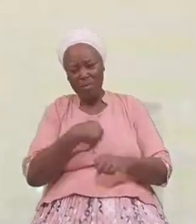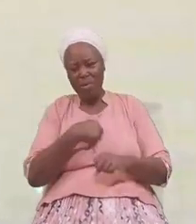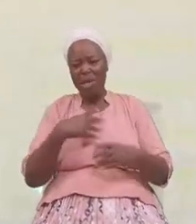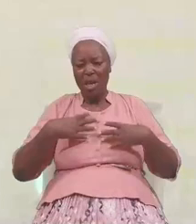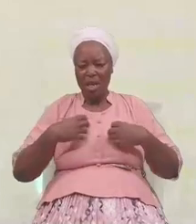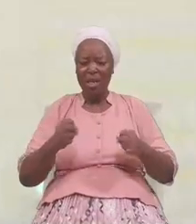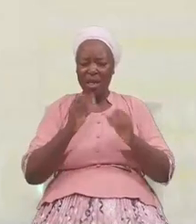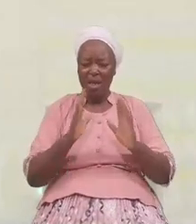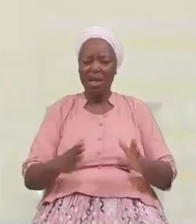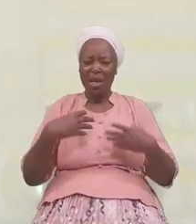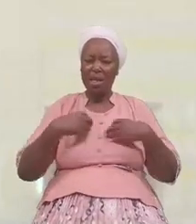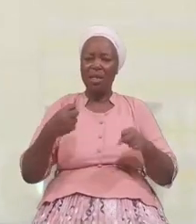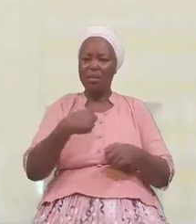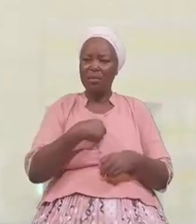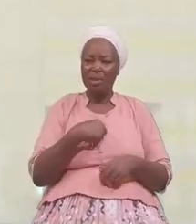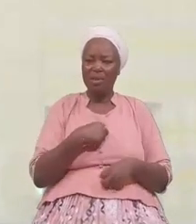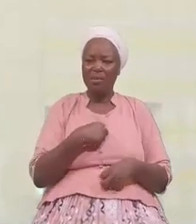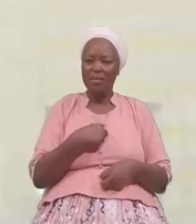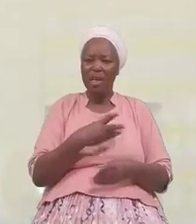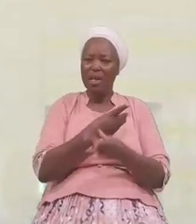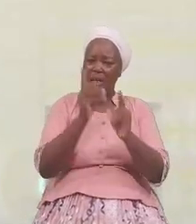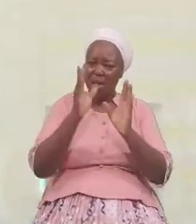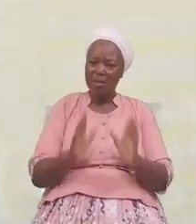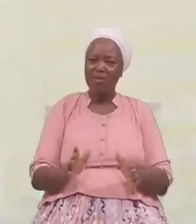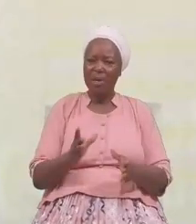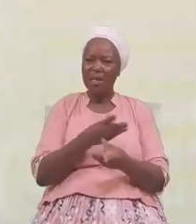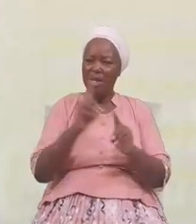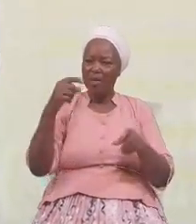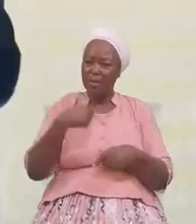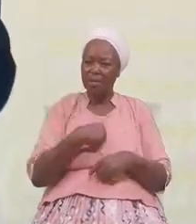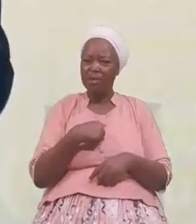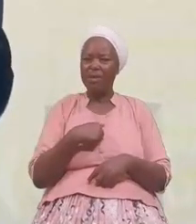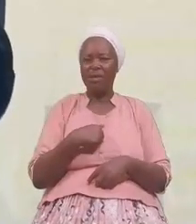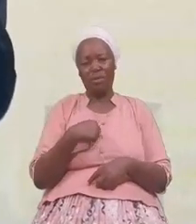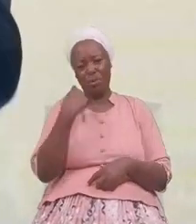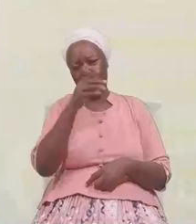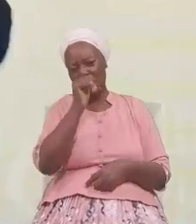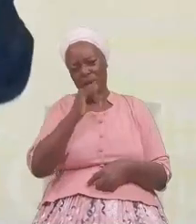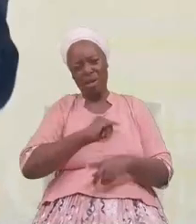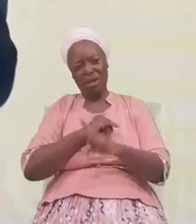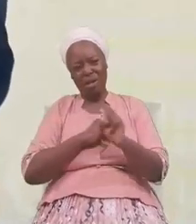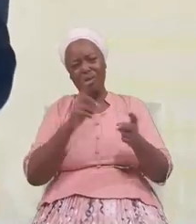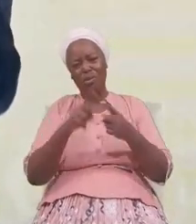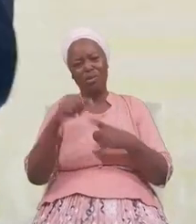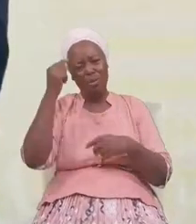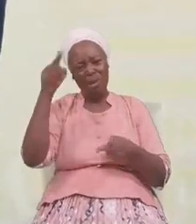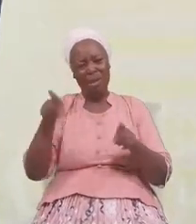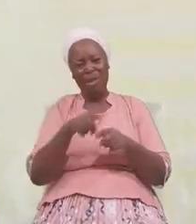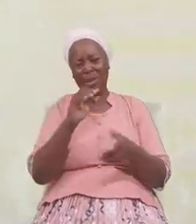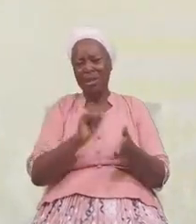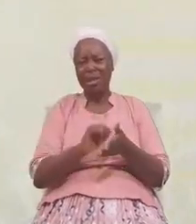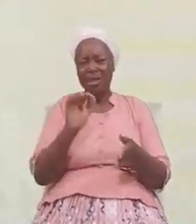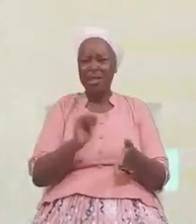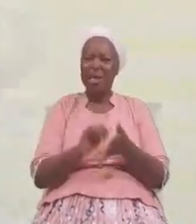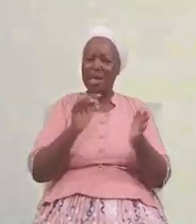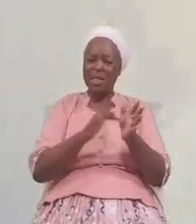Guérisseur, guéris-moi. Libérateur, délivre-moi. Qui suis-je pour penser qu'il va